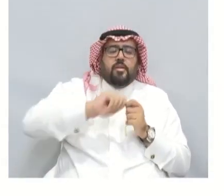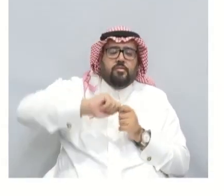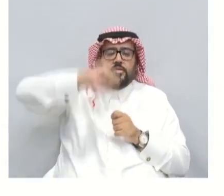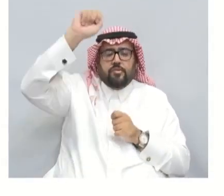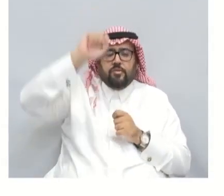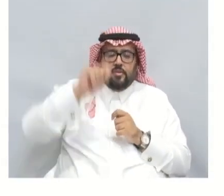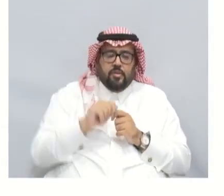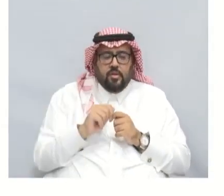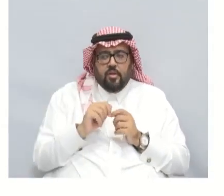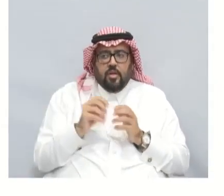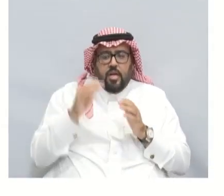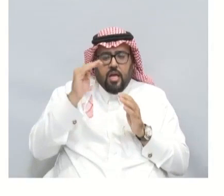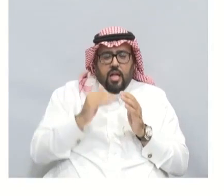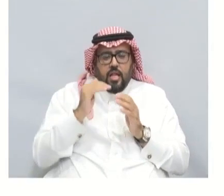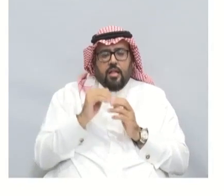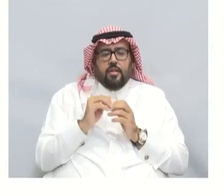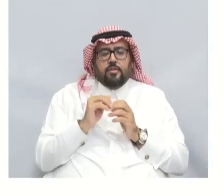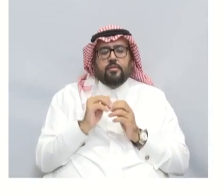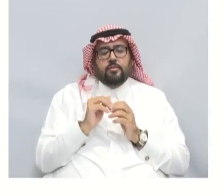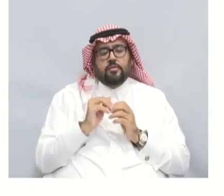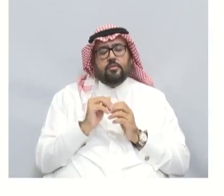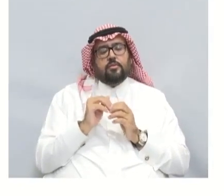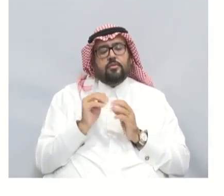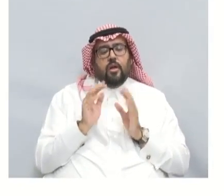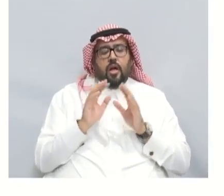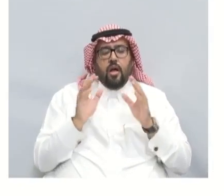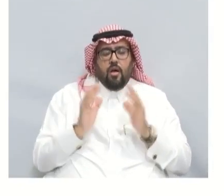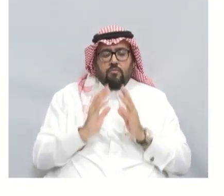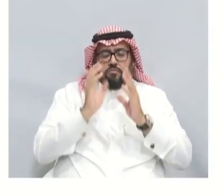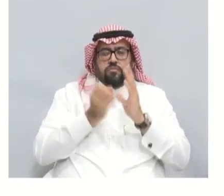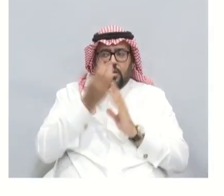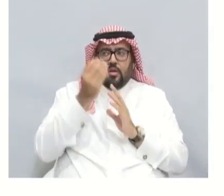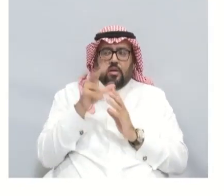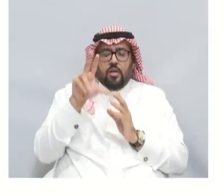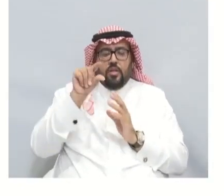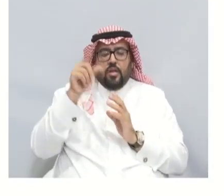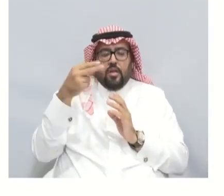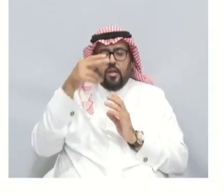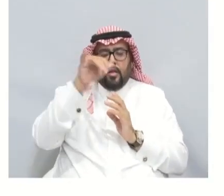حجمه أقل حجم من ماذا؟ من البركان الدرعي، ارتفاع